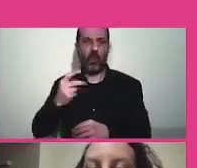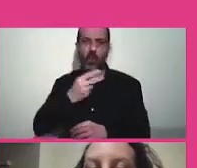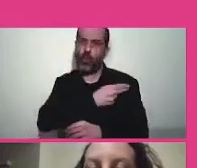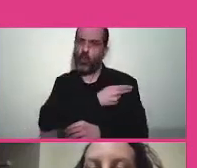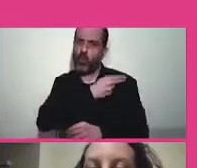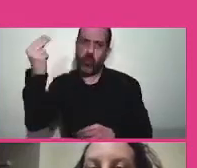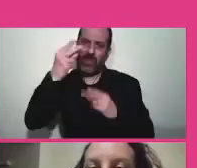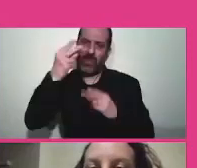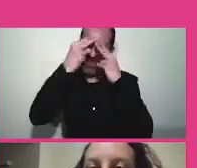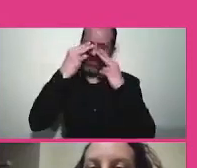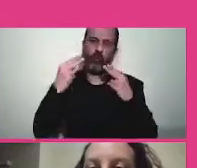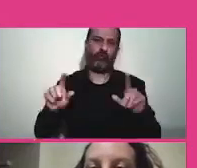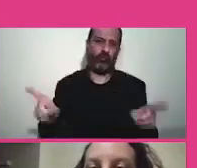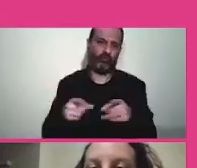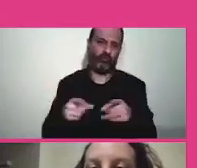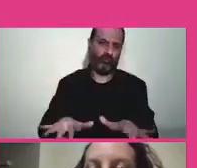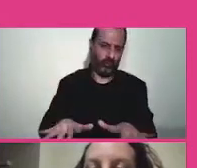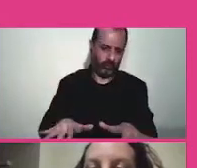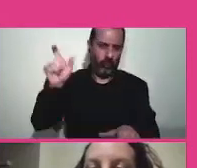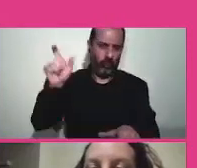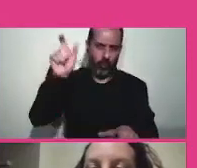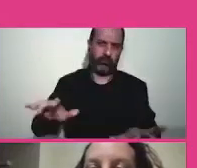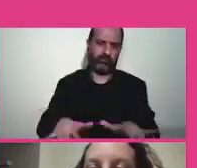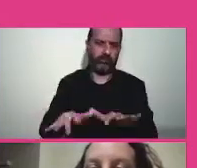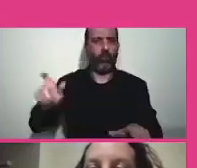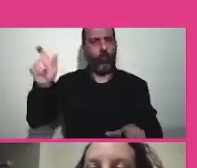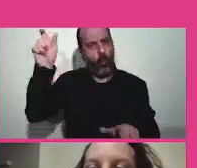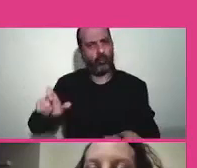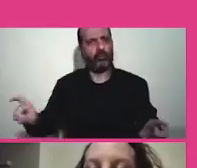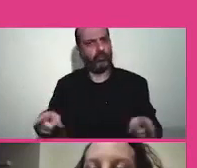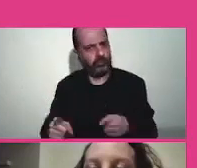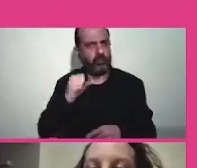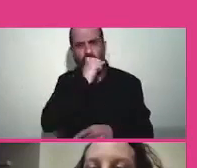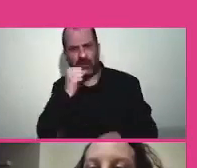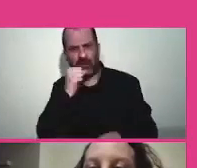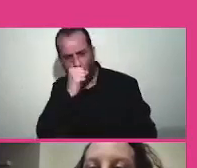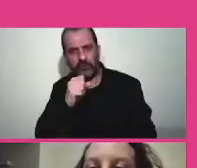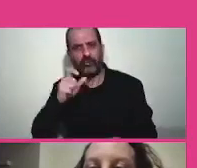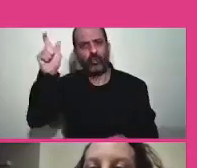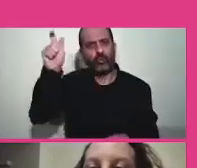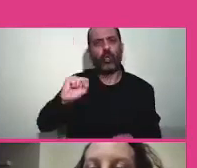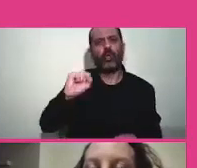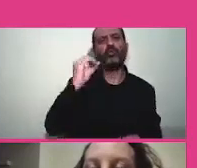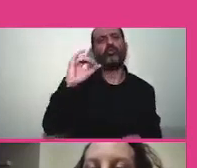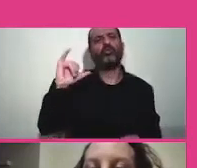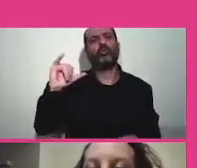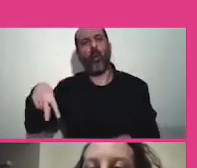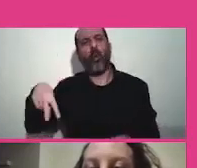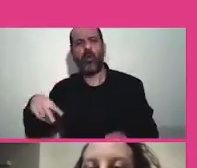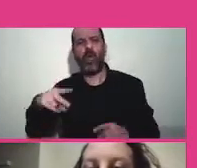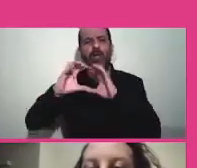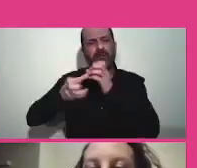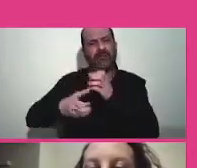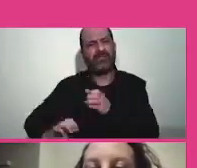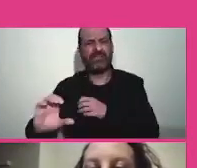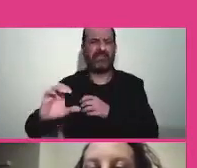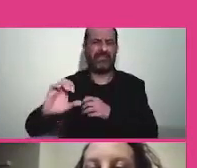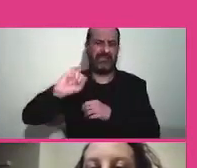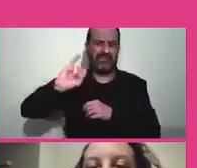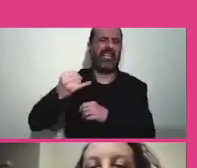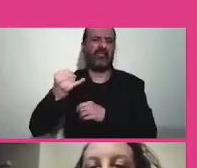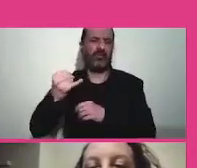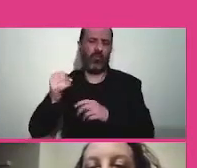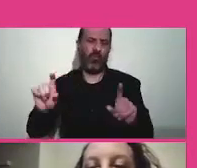μουσικός, πιανίστας, συμφέτης και τραγουδιστής της σουρ και της τζαζ μουσικής, κατέκτησε